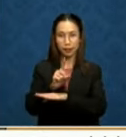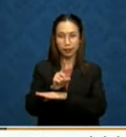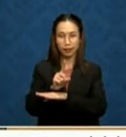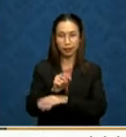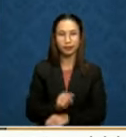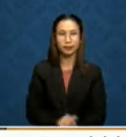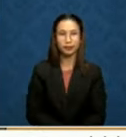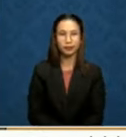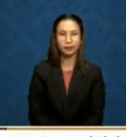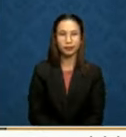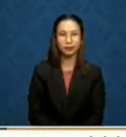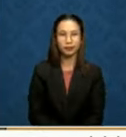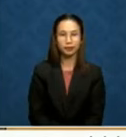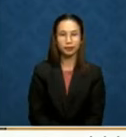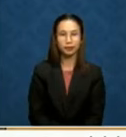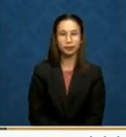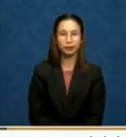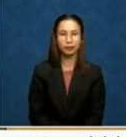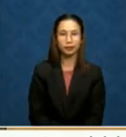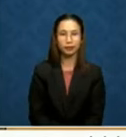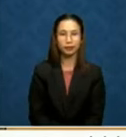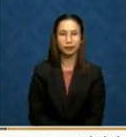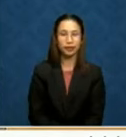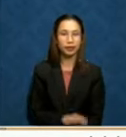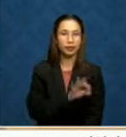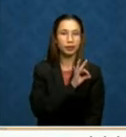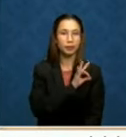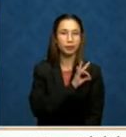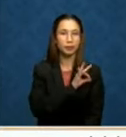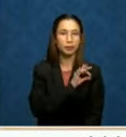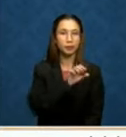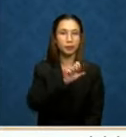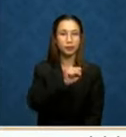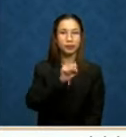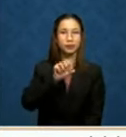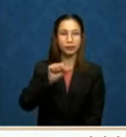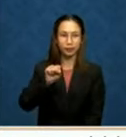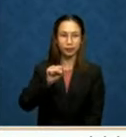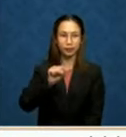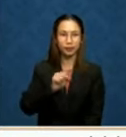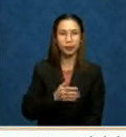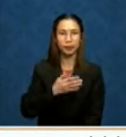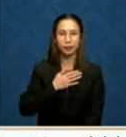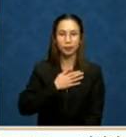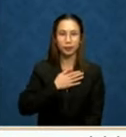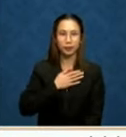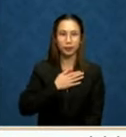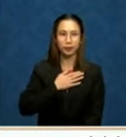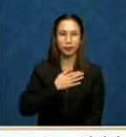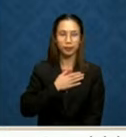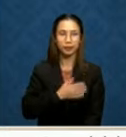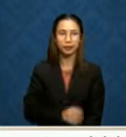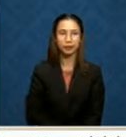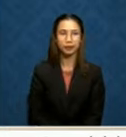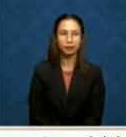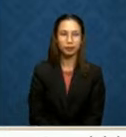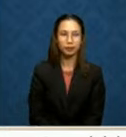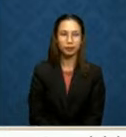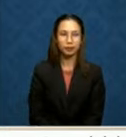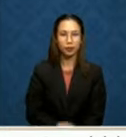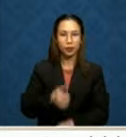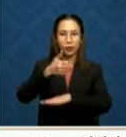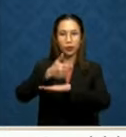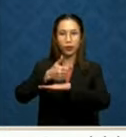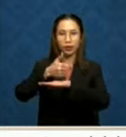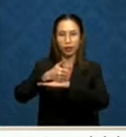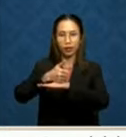รและเรียนท่านสมาชิกสภาผู้แทนราษฎรครับกับผมพลเอกชลัดสมฤทธิ์ผู้อำนวยการสถ